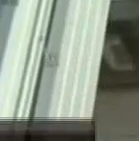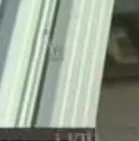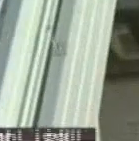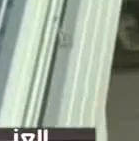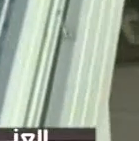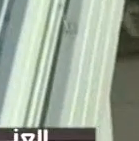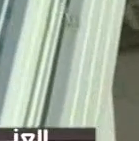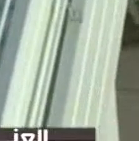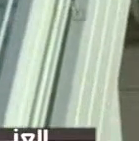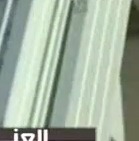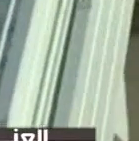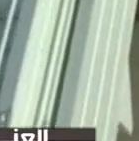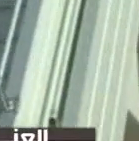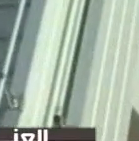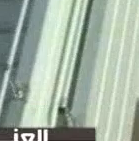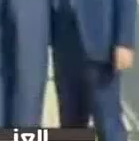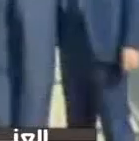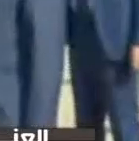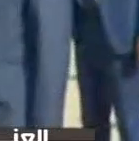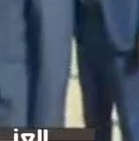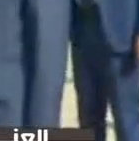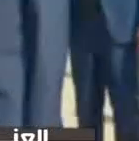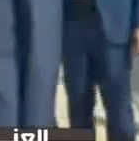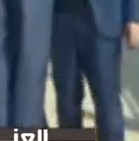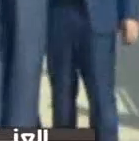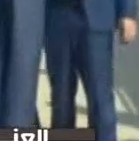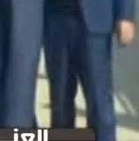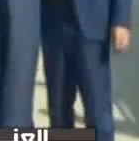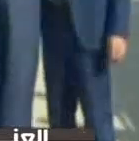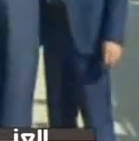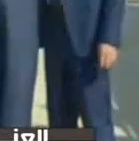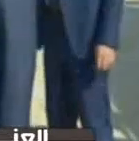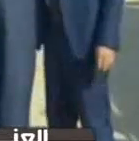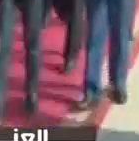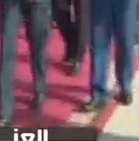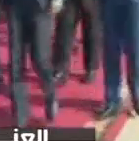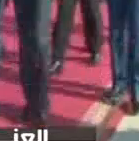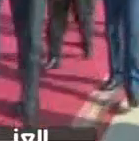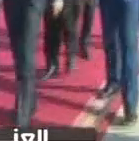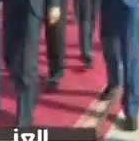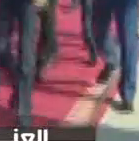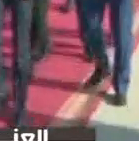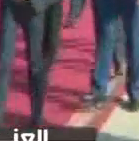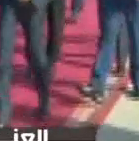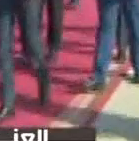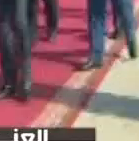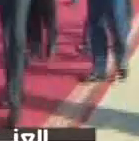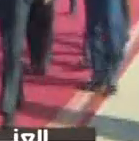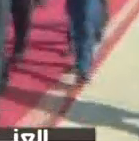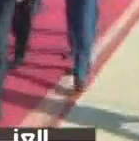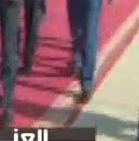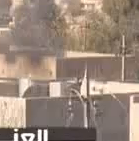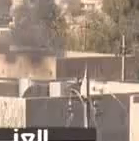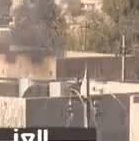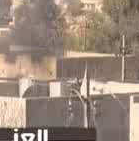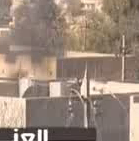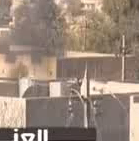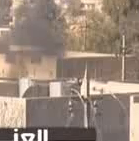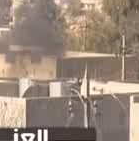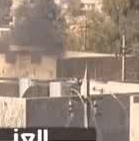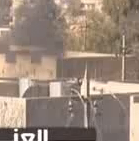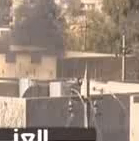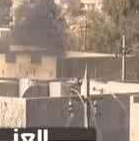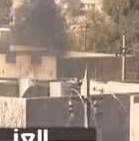رئيس الوزراء التركي في العراق لإذابة جليد العلاقات بين الجانبين والجيش العراقي